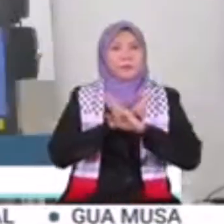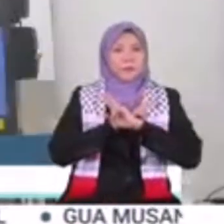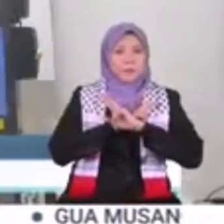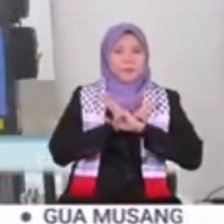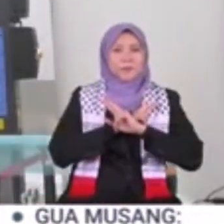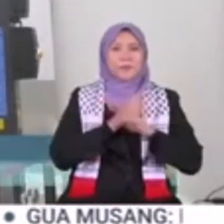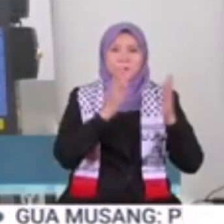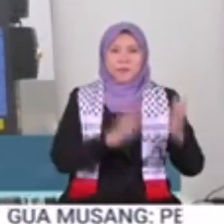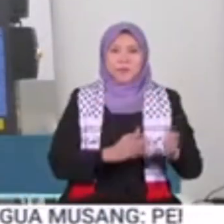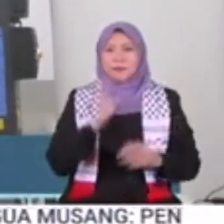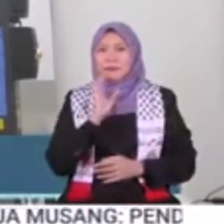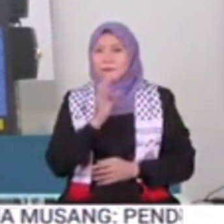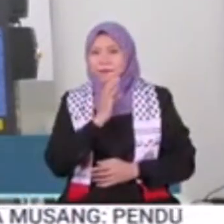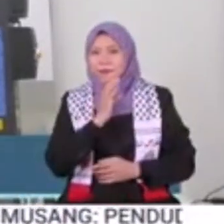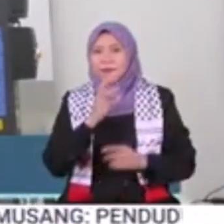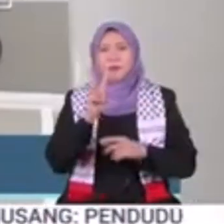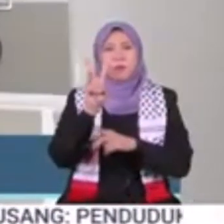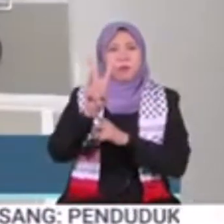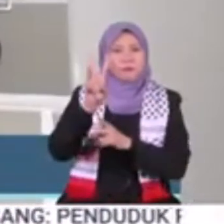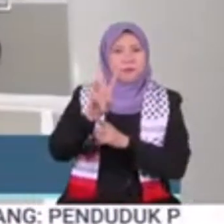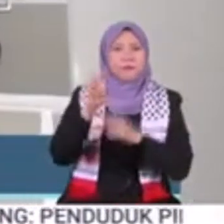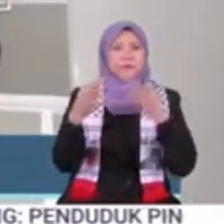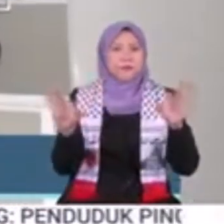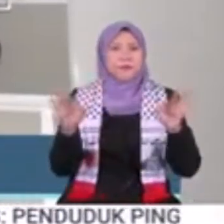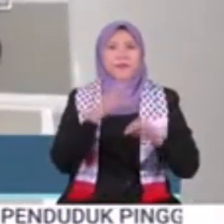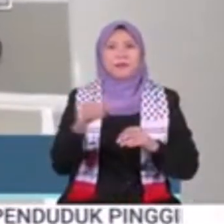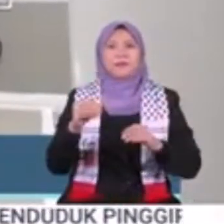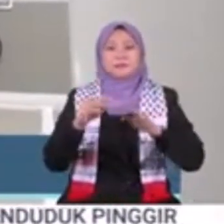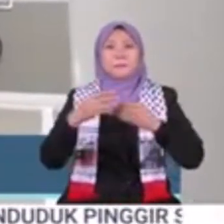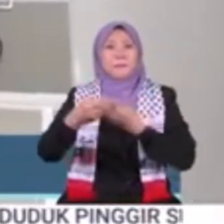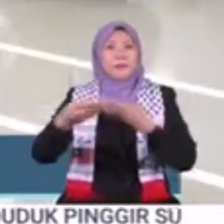pelanggan, kafe, wifi percuma dan bilik khusus untuk